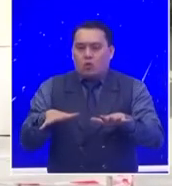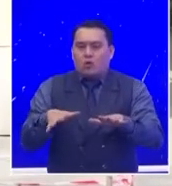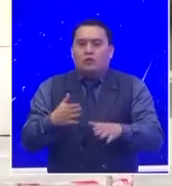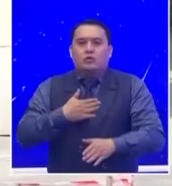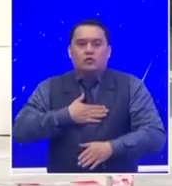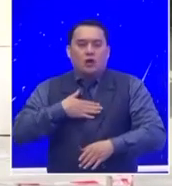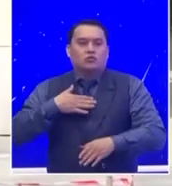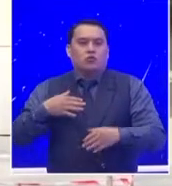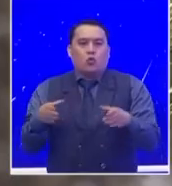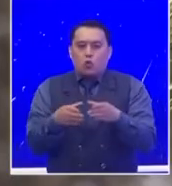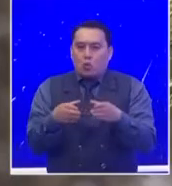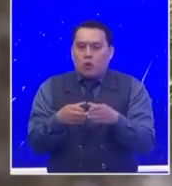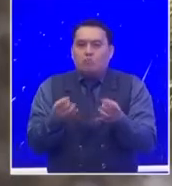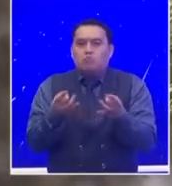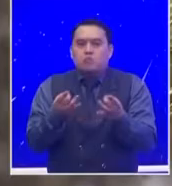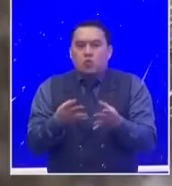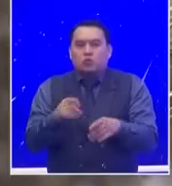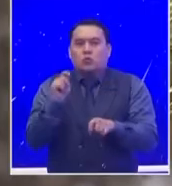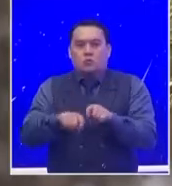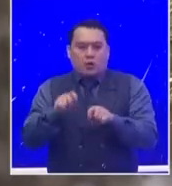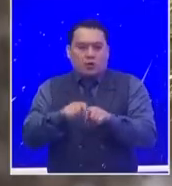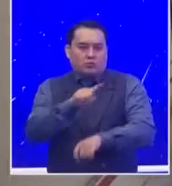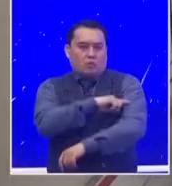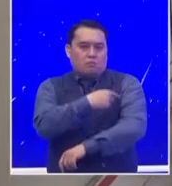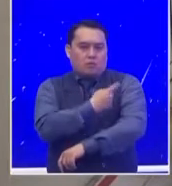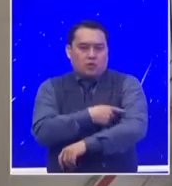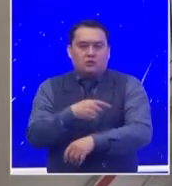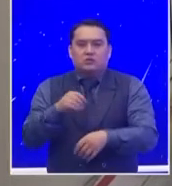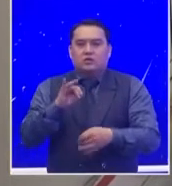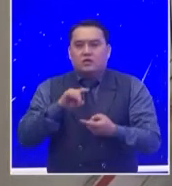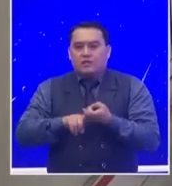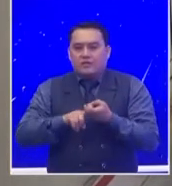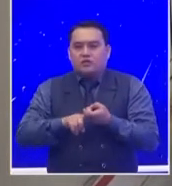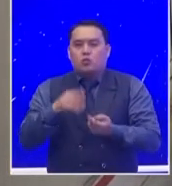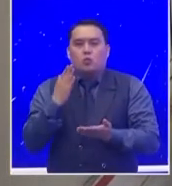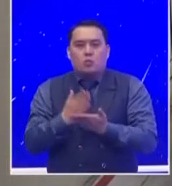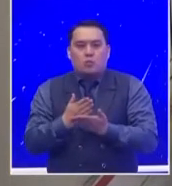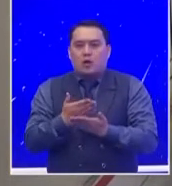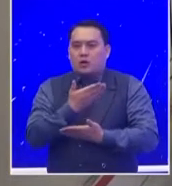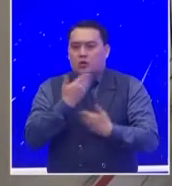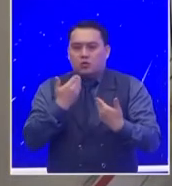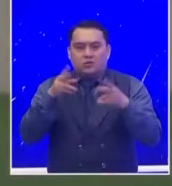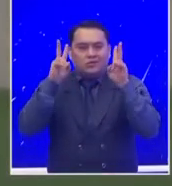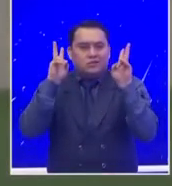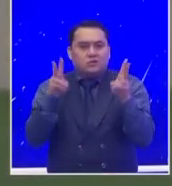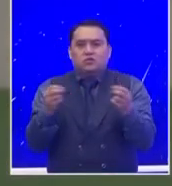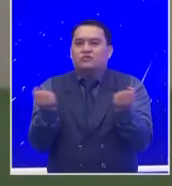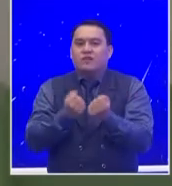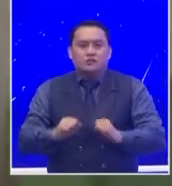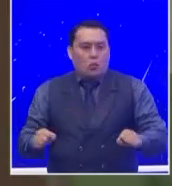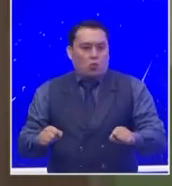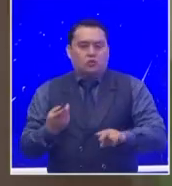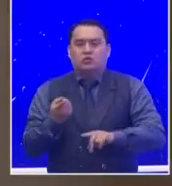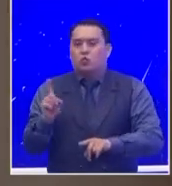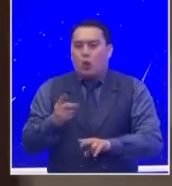наша съемочная группа, просто пойти и провериться в поликлинике на предмет заражения коронавирусной инфекцией невозможно. В случае, если есть клинические